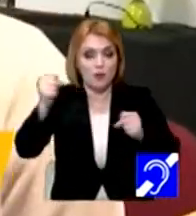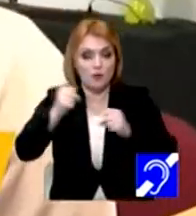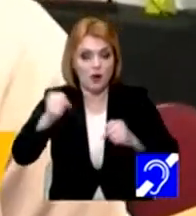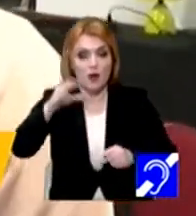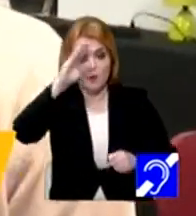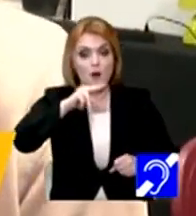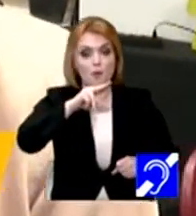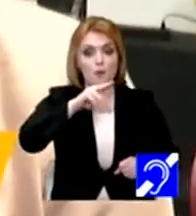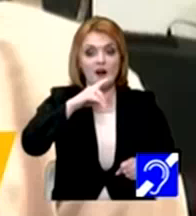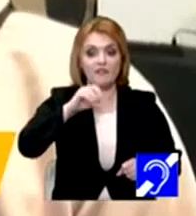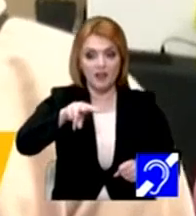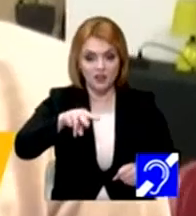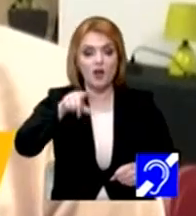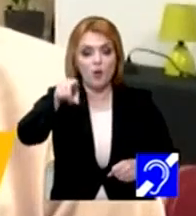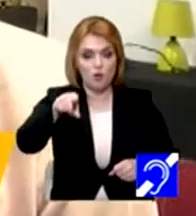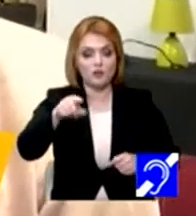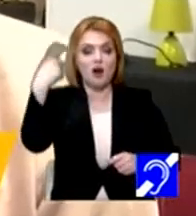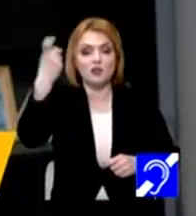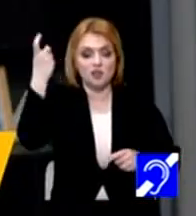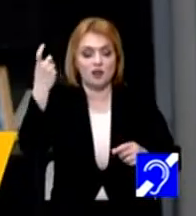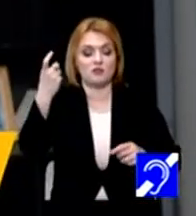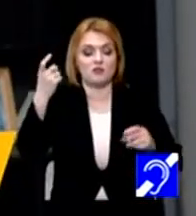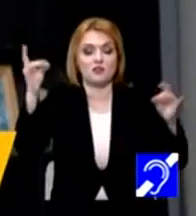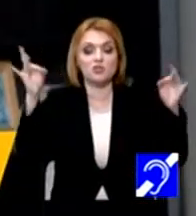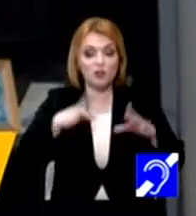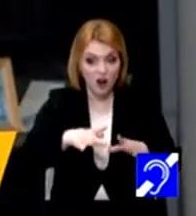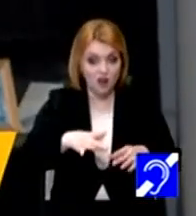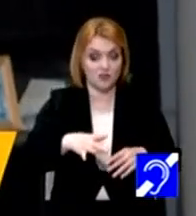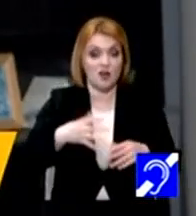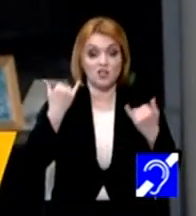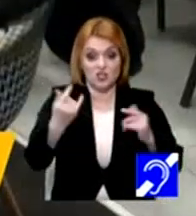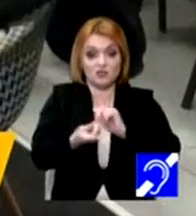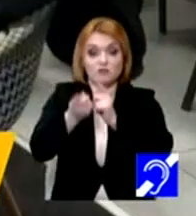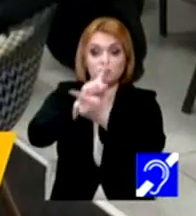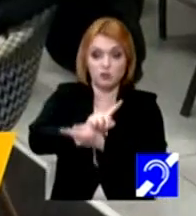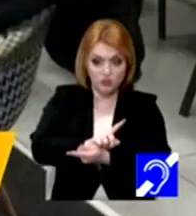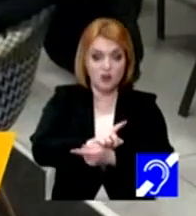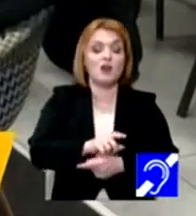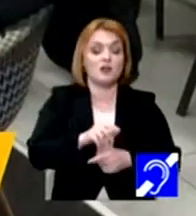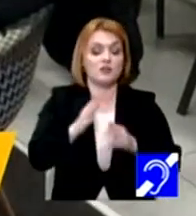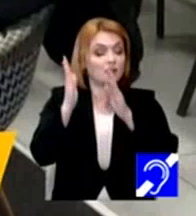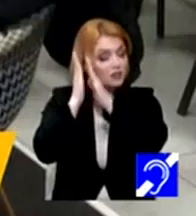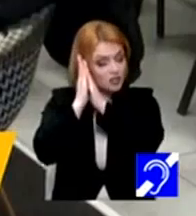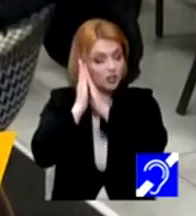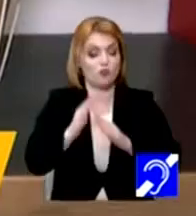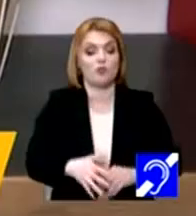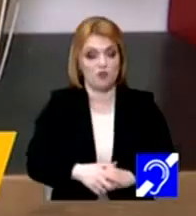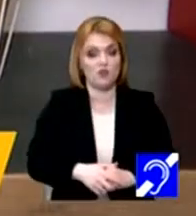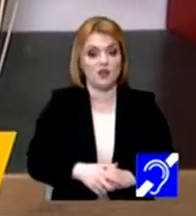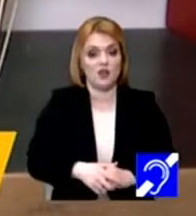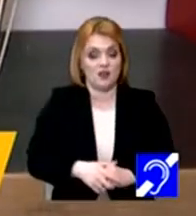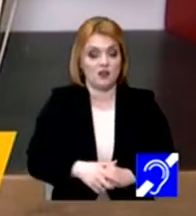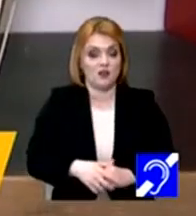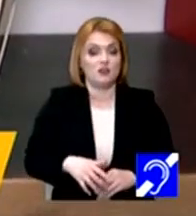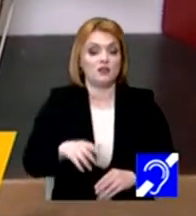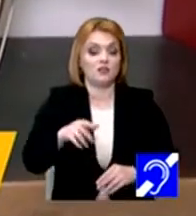este proprietarul cafenelei transformate acum în adăpost. Le asigură refugiaților o masă caldă și un loc de dormit peste noapte, așa încât a doua